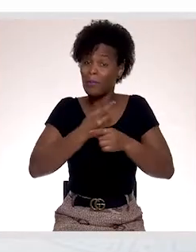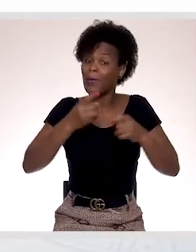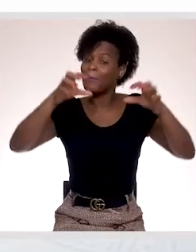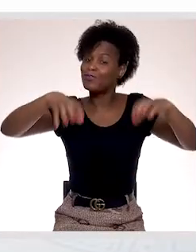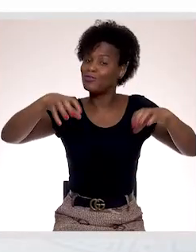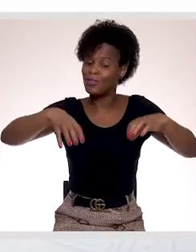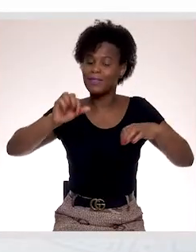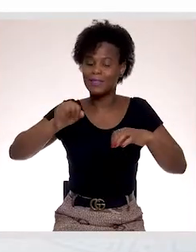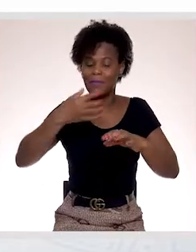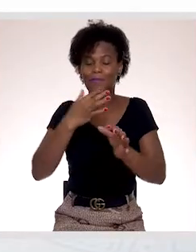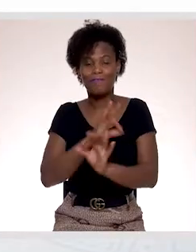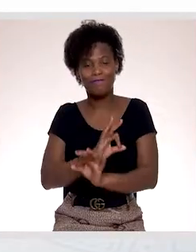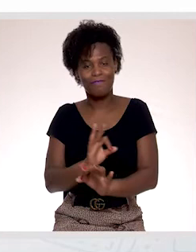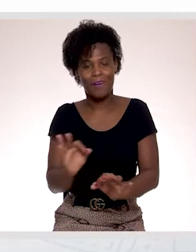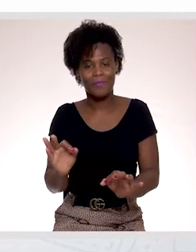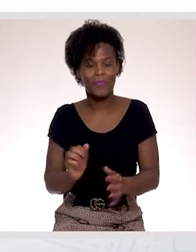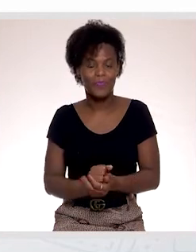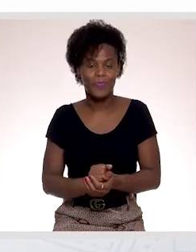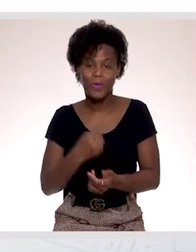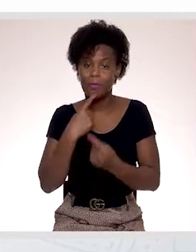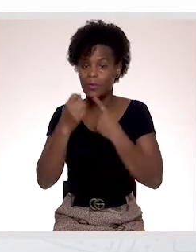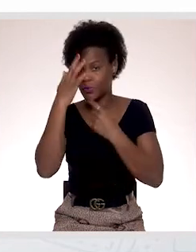Parfait. Question 2.